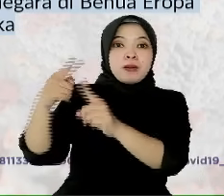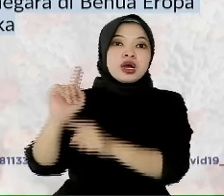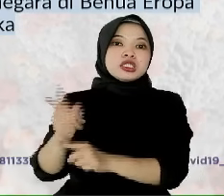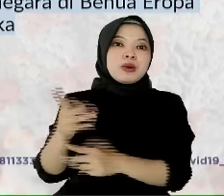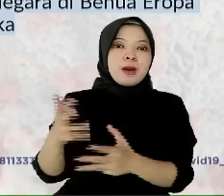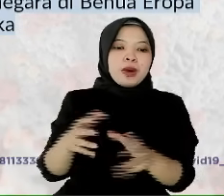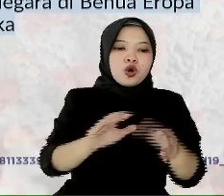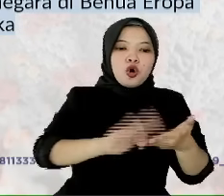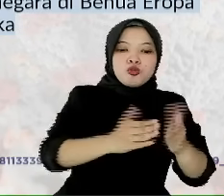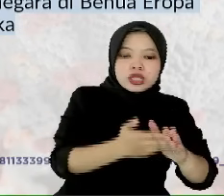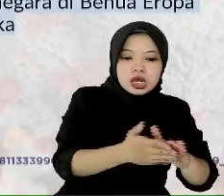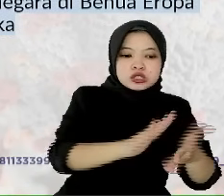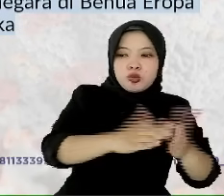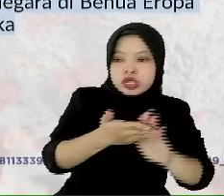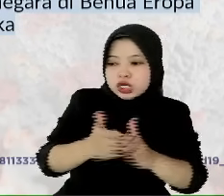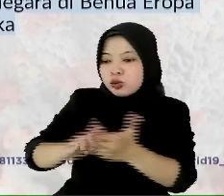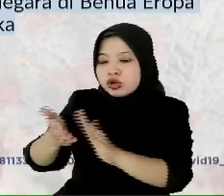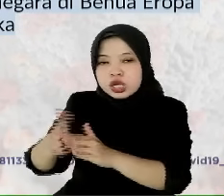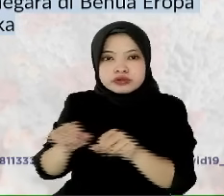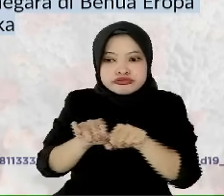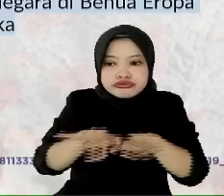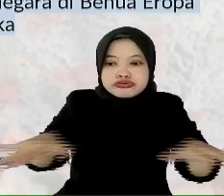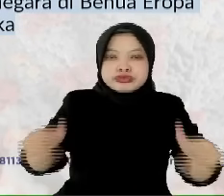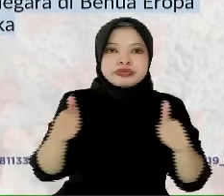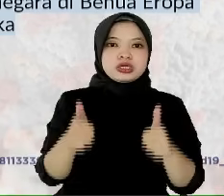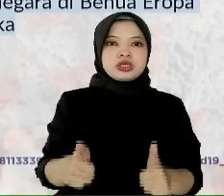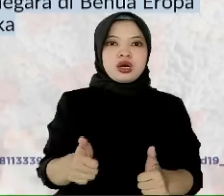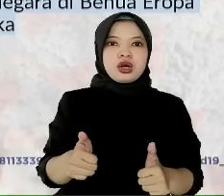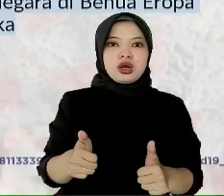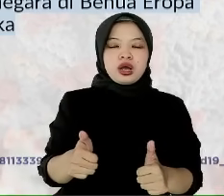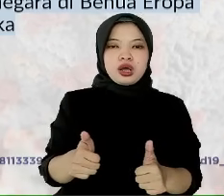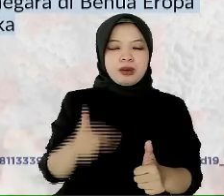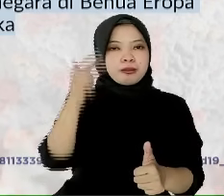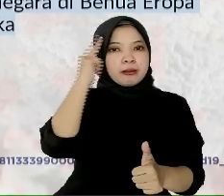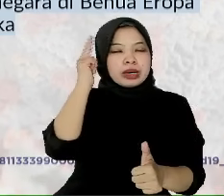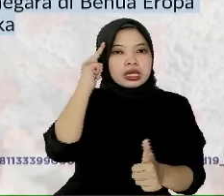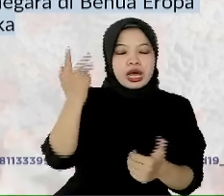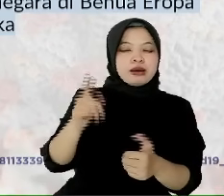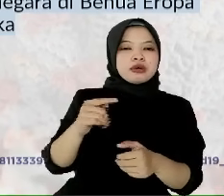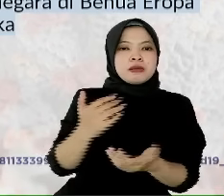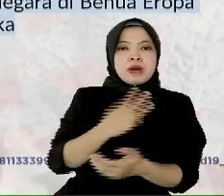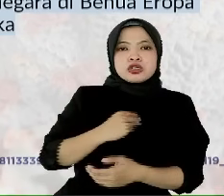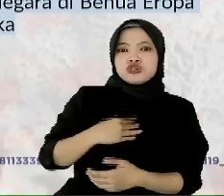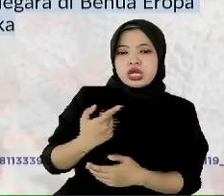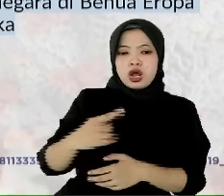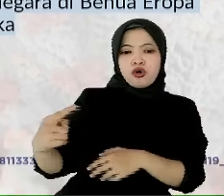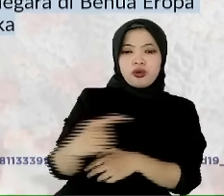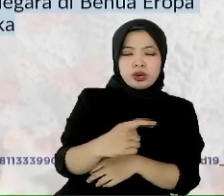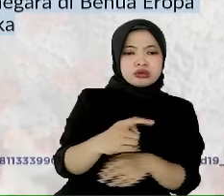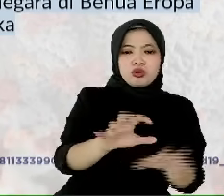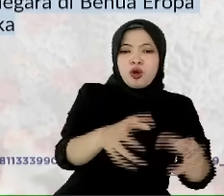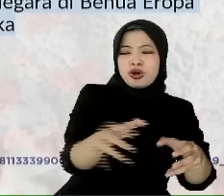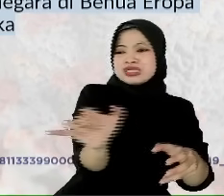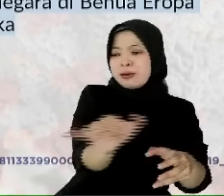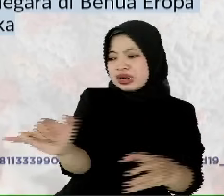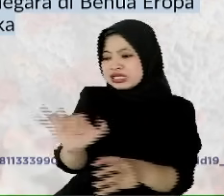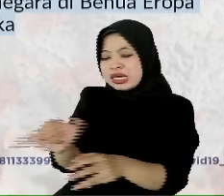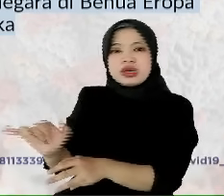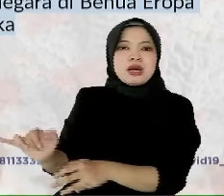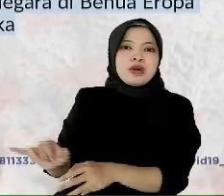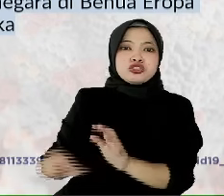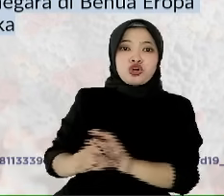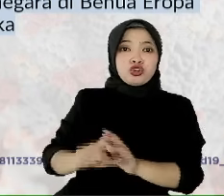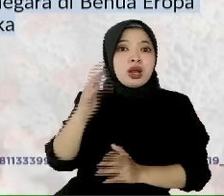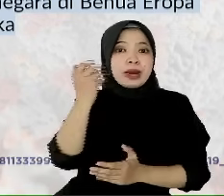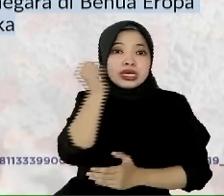penularan di komunitas atau klaster, sehingga penderita COVID umumnya berasal dari kelompok yang sama. Contohnya